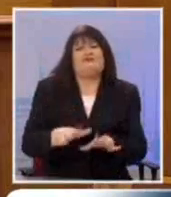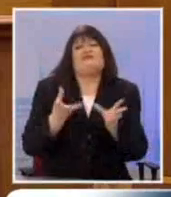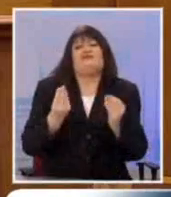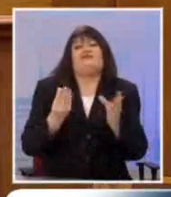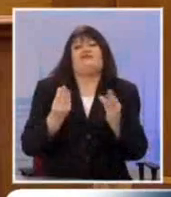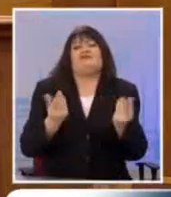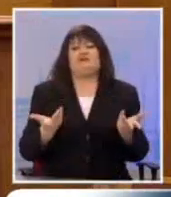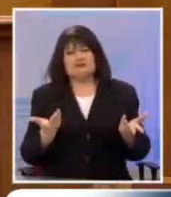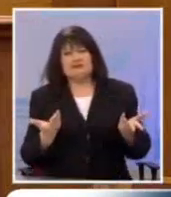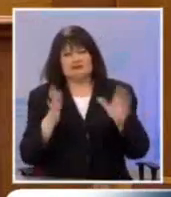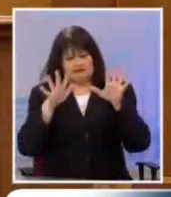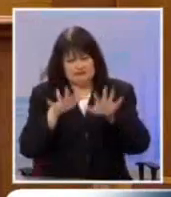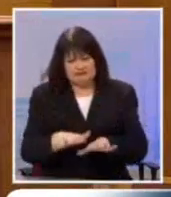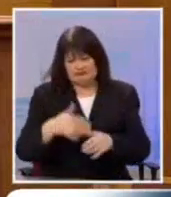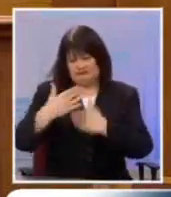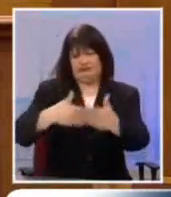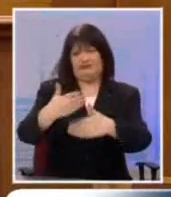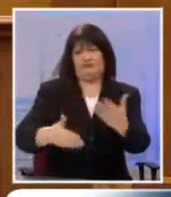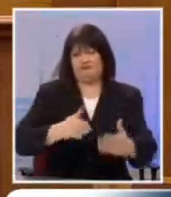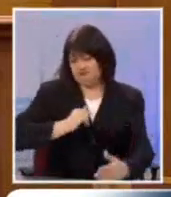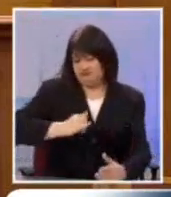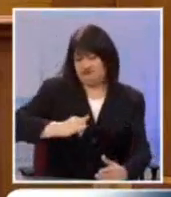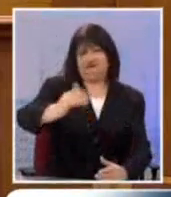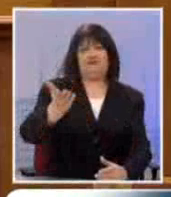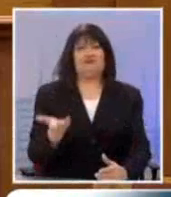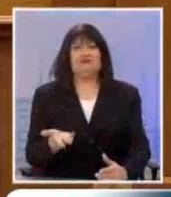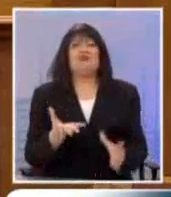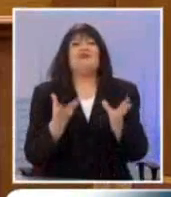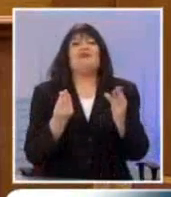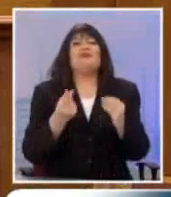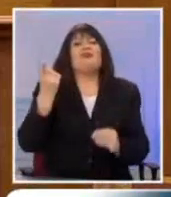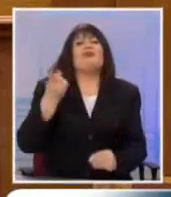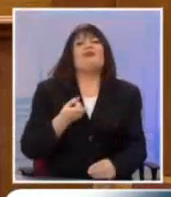μεγάλο κομμάτι της ανεργίας είναι μακροπρόθεσμη ανεργία,